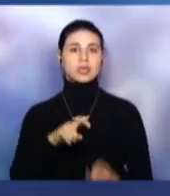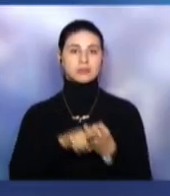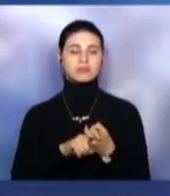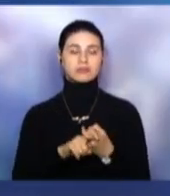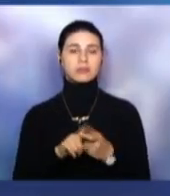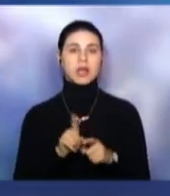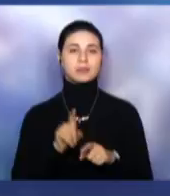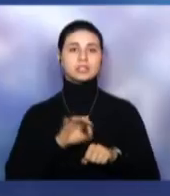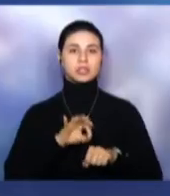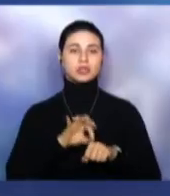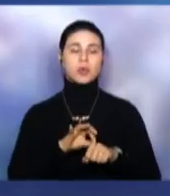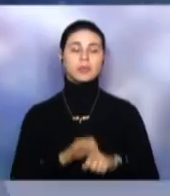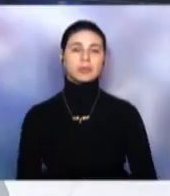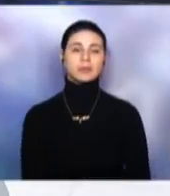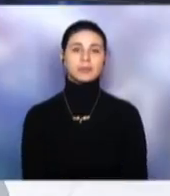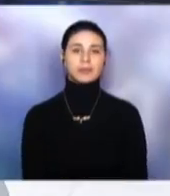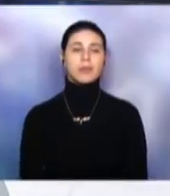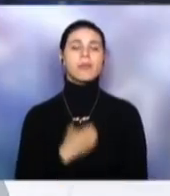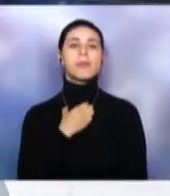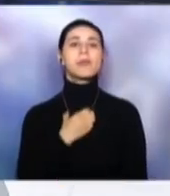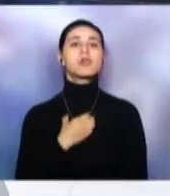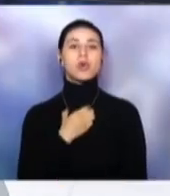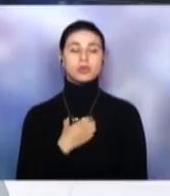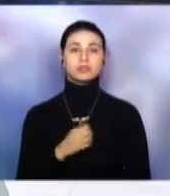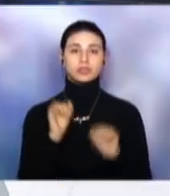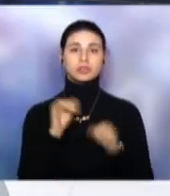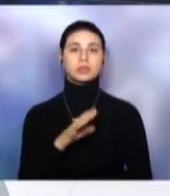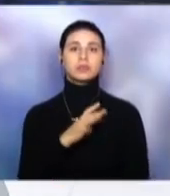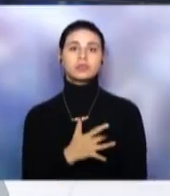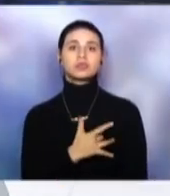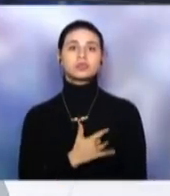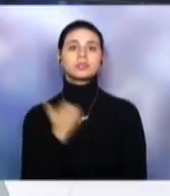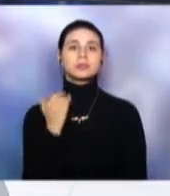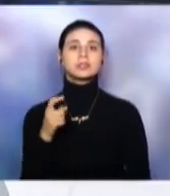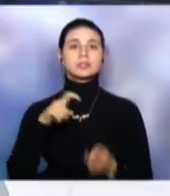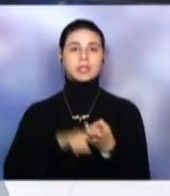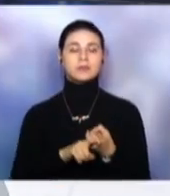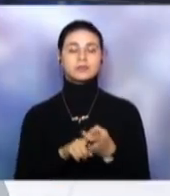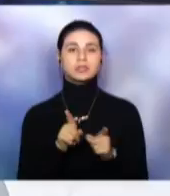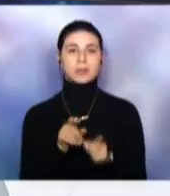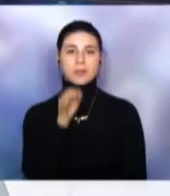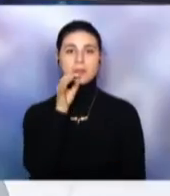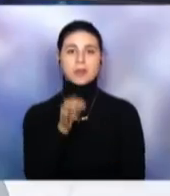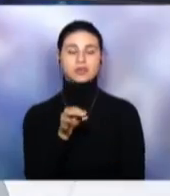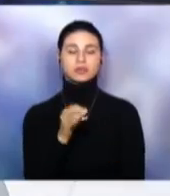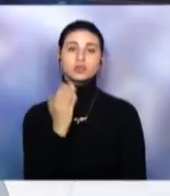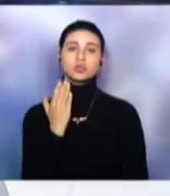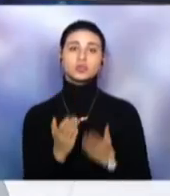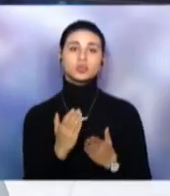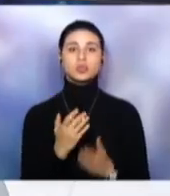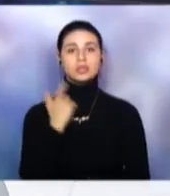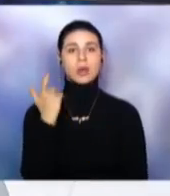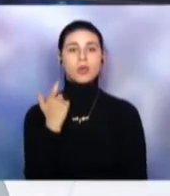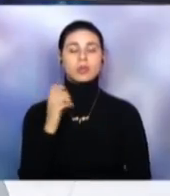სინდრომი და მდგომარეობა. ბრონქიტი შეიძლება გახდეს გულ-სისხლძარღვთა სისტემის მხრივ გარკვეული პასუხის ან რეაქციის, თუ ეს